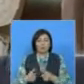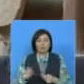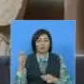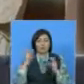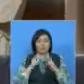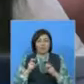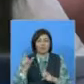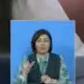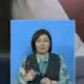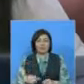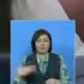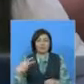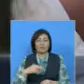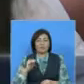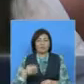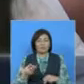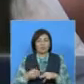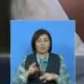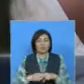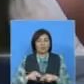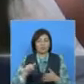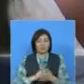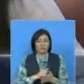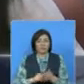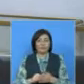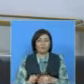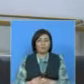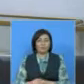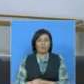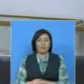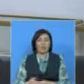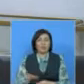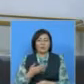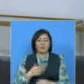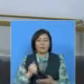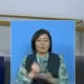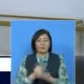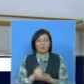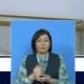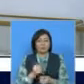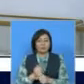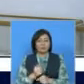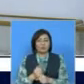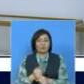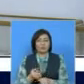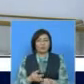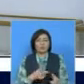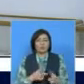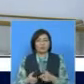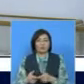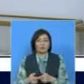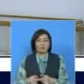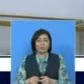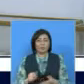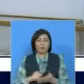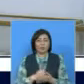исследователей более 20 тысяч таких архивных дел. Мы именно создали документы к относящимся этой теме. То